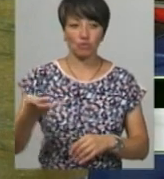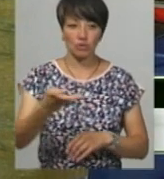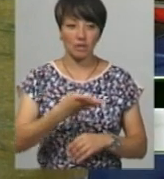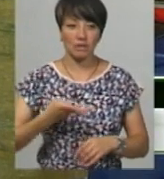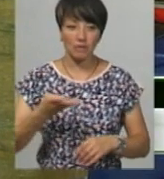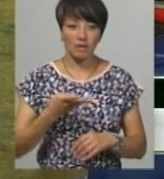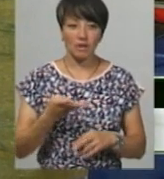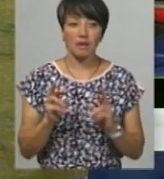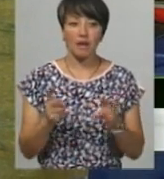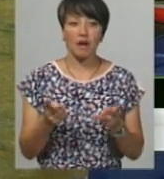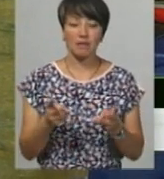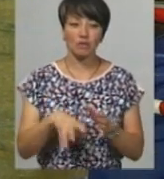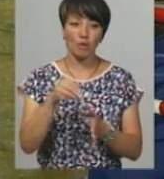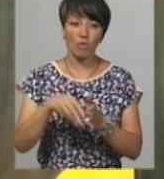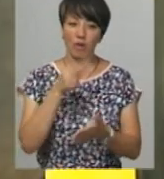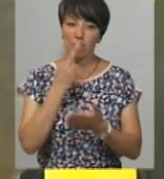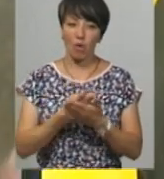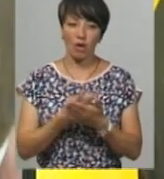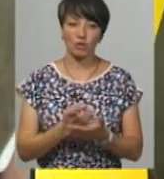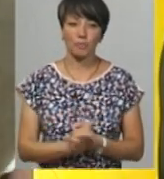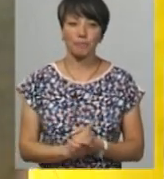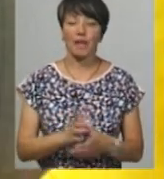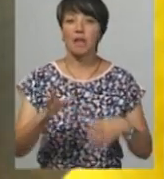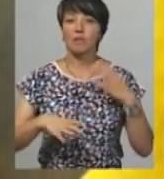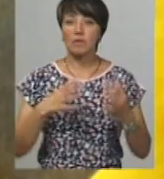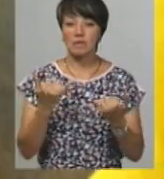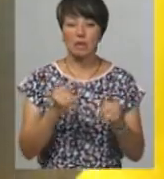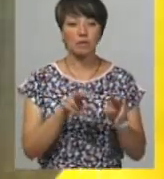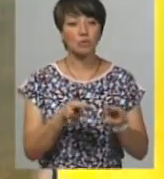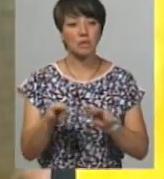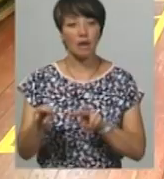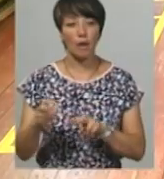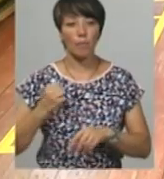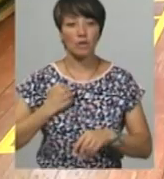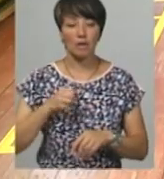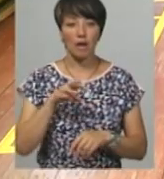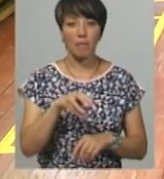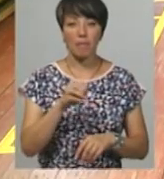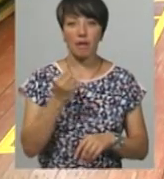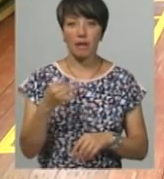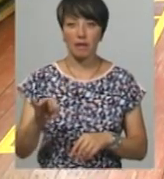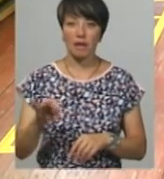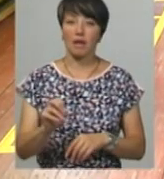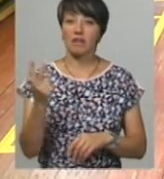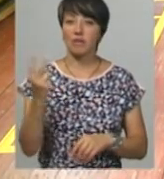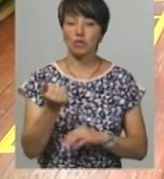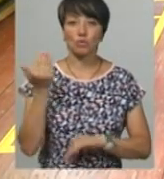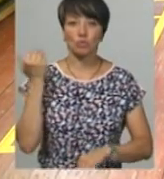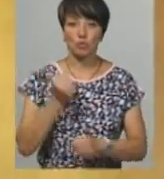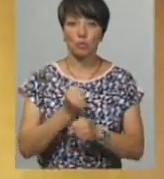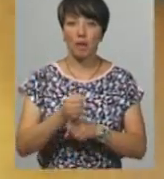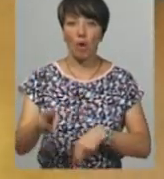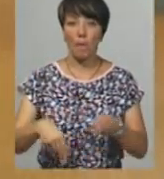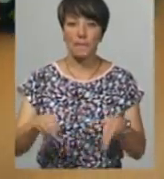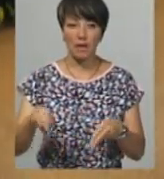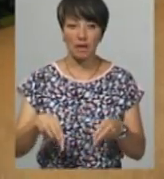Тому вже як жеребкування покаже. За тренуваннями наразі лише спостерігає боєць ММА Максим Пашков. 2 тижні тому йому зробили